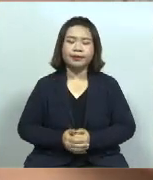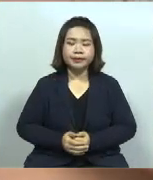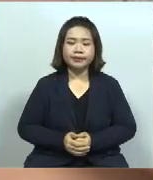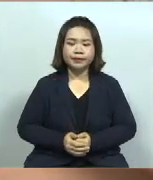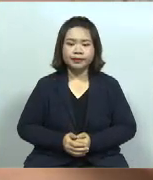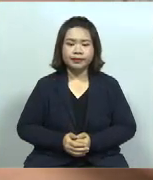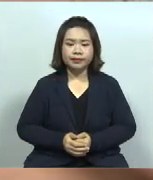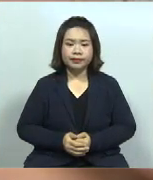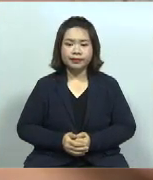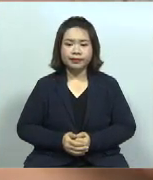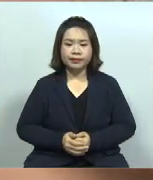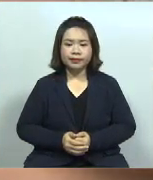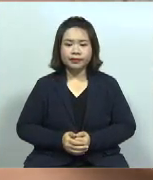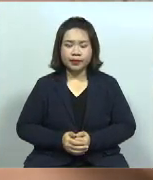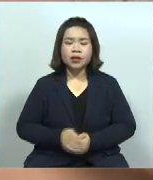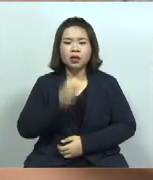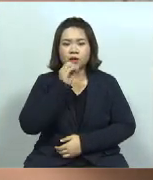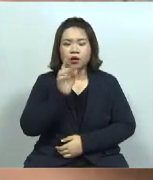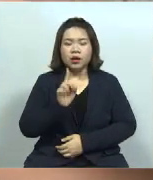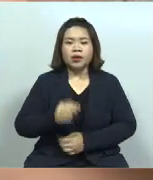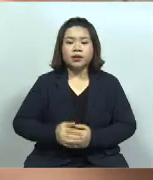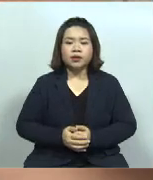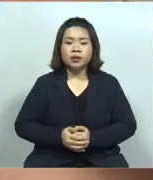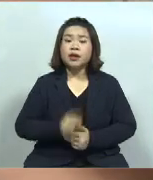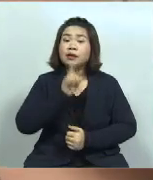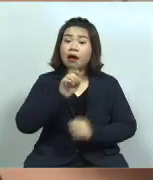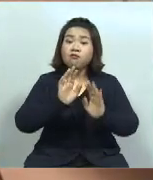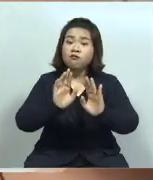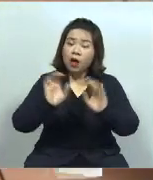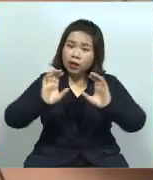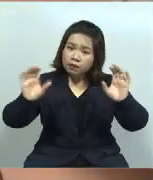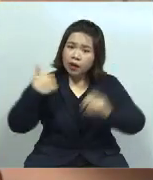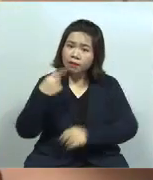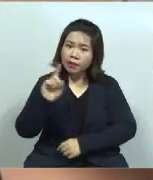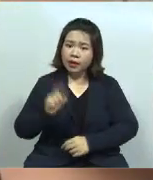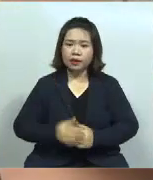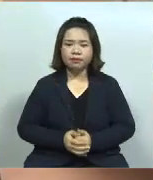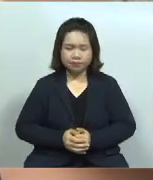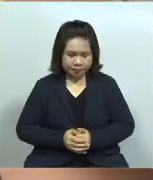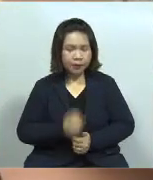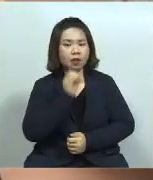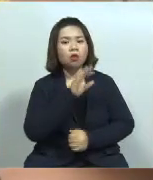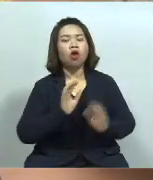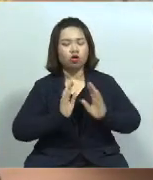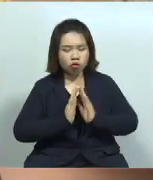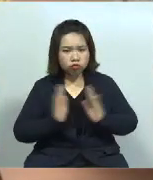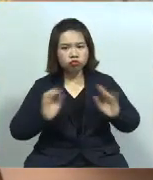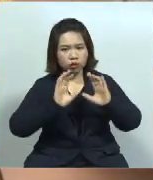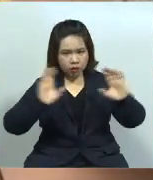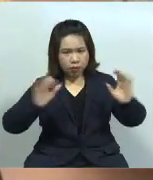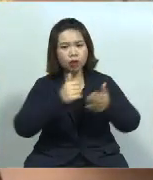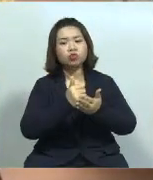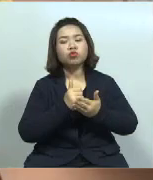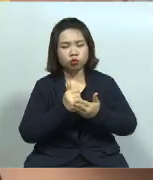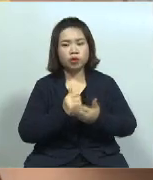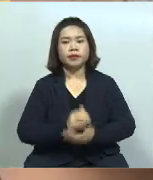ก็ไม่มีค่ะ ฝากไปถึงรัฐบาลยังไงบ้างคะ ก็ขอบคุณรัฐบาลที่ช่วยเหลือเ